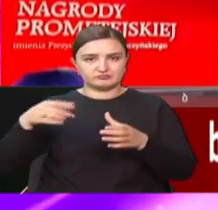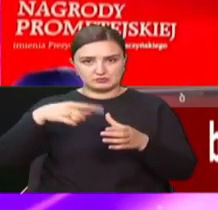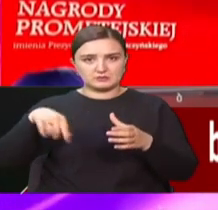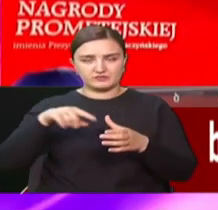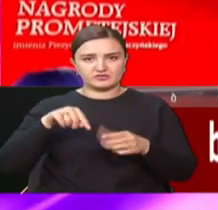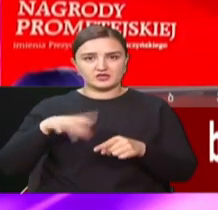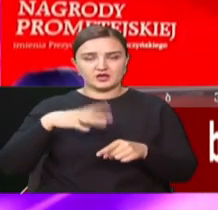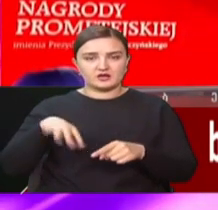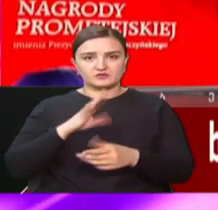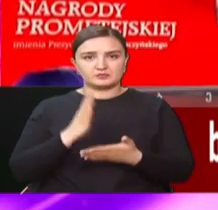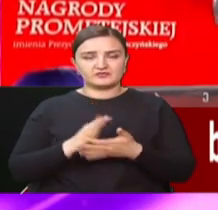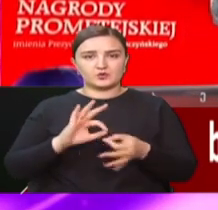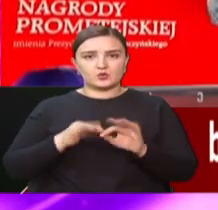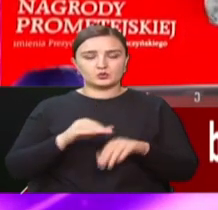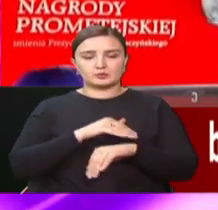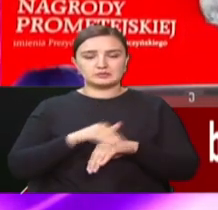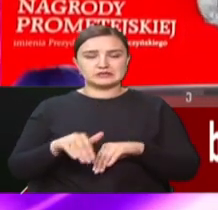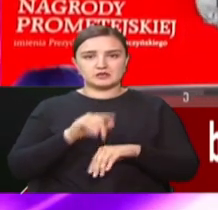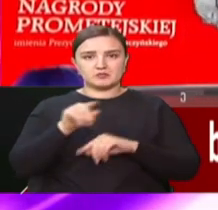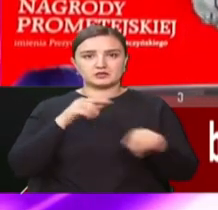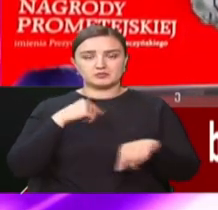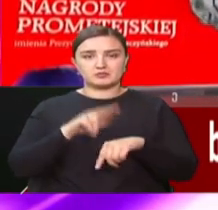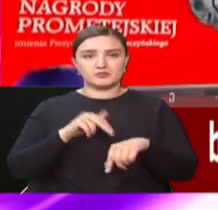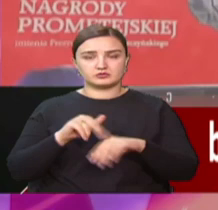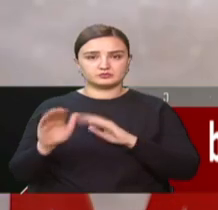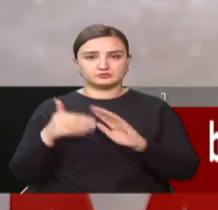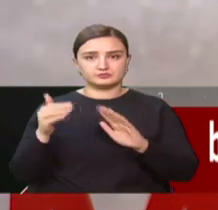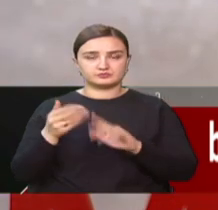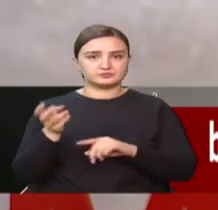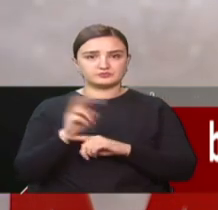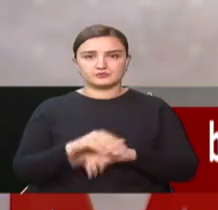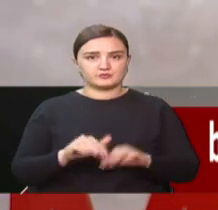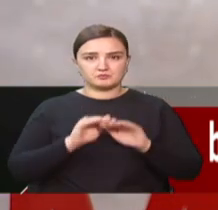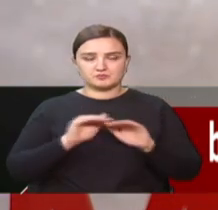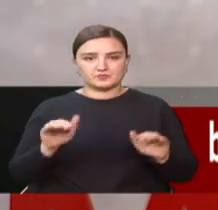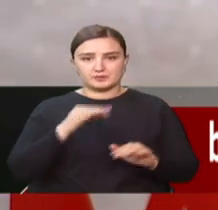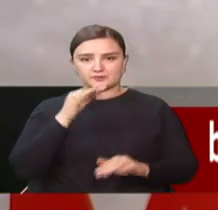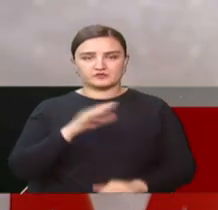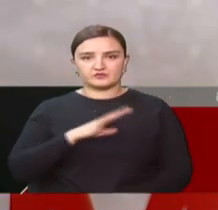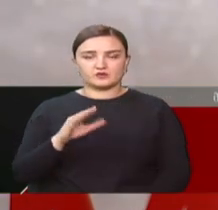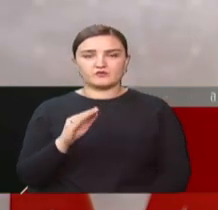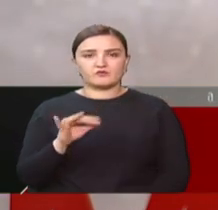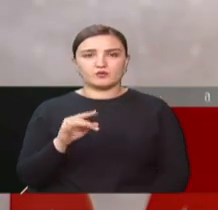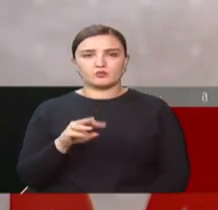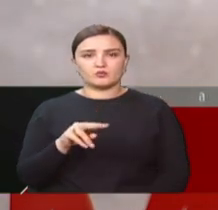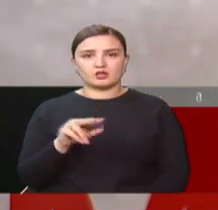მისული. კონკრეტულ მისამართებზე, სადაც სამართალდამცავებს ვიძახებდი და რეაგირება არ ჰქონდა. ფორმულატივი მთავარმა